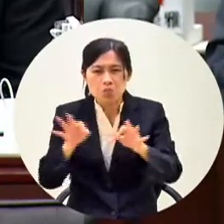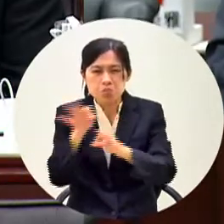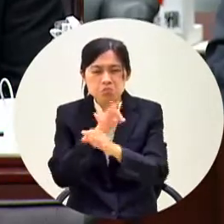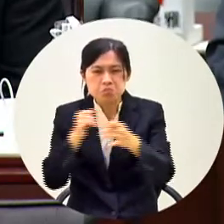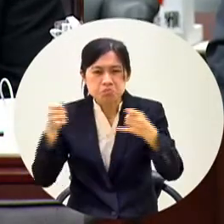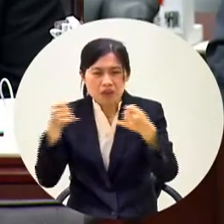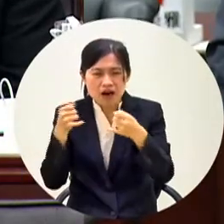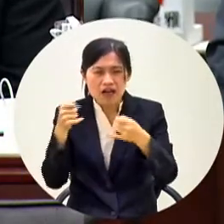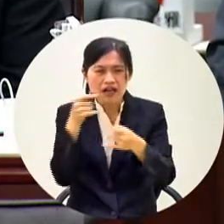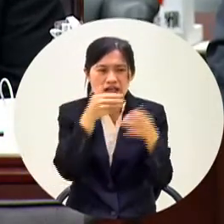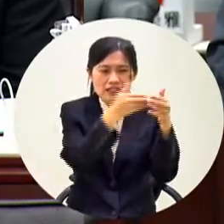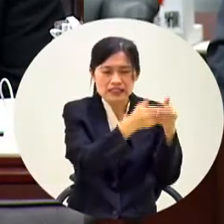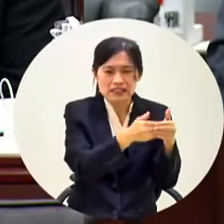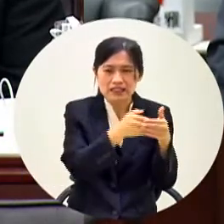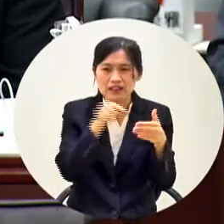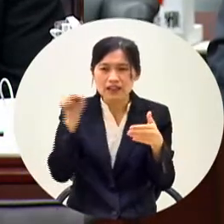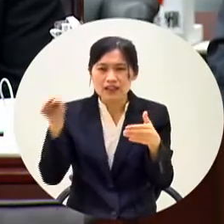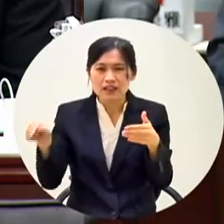都